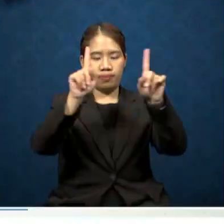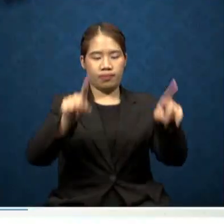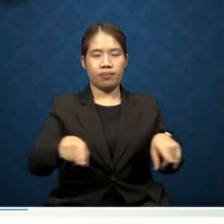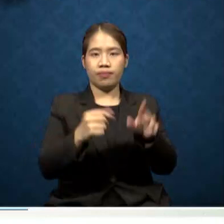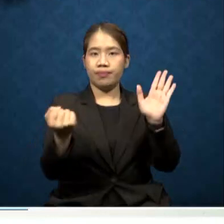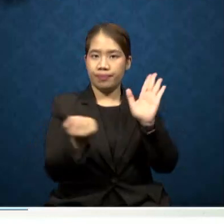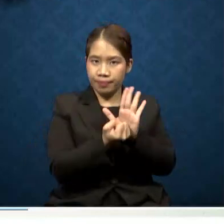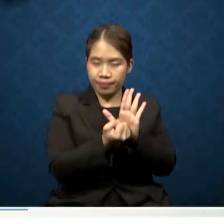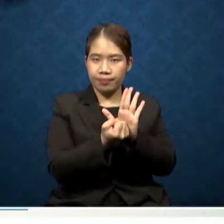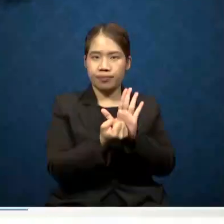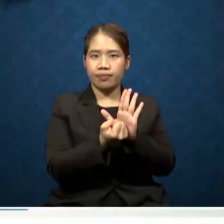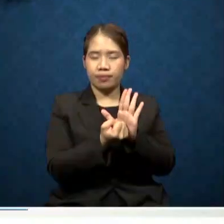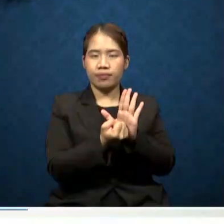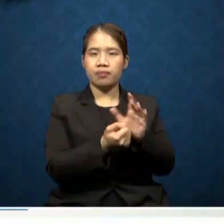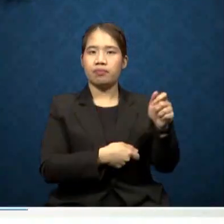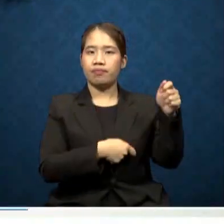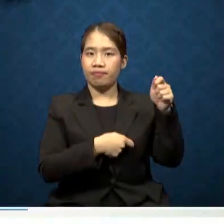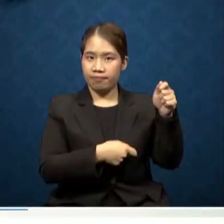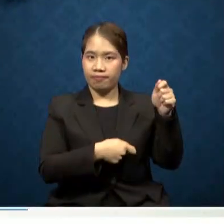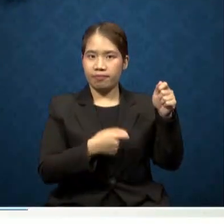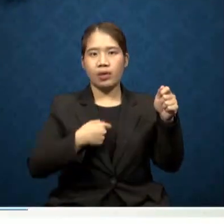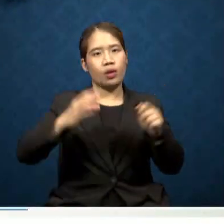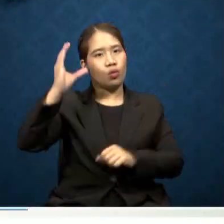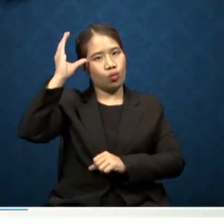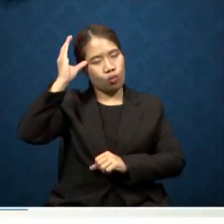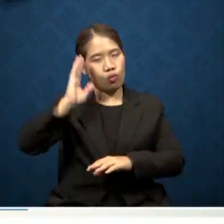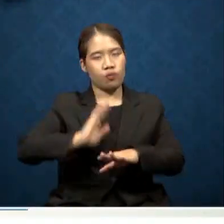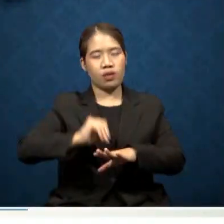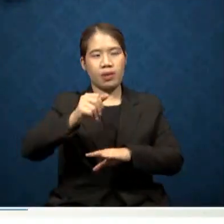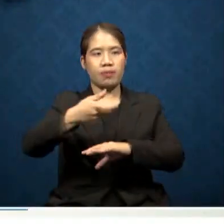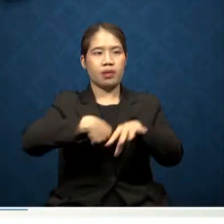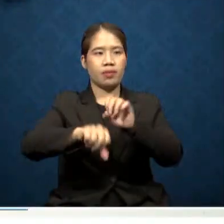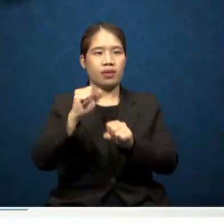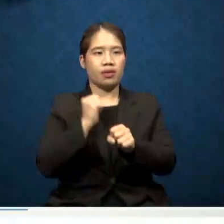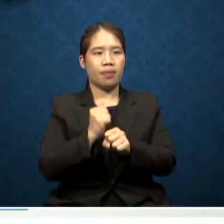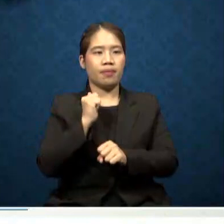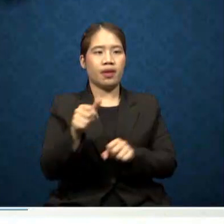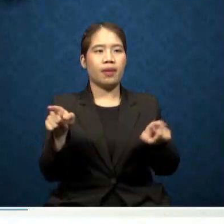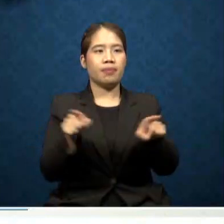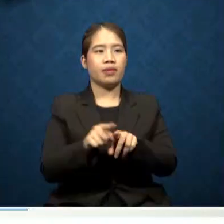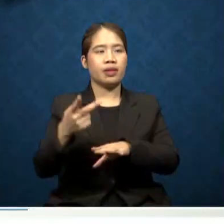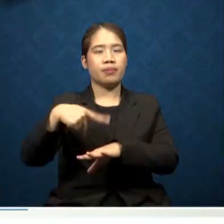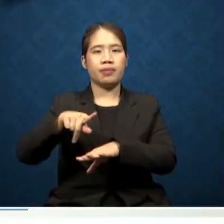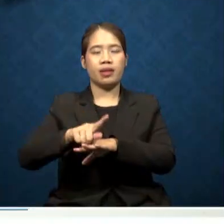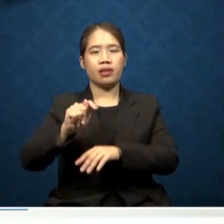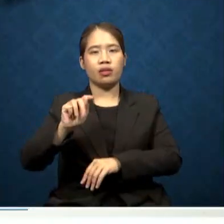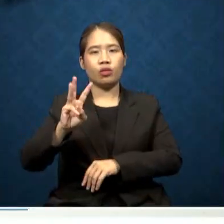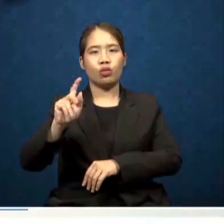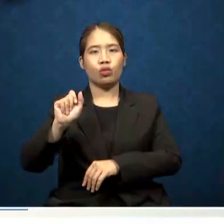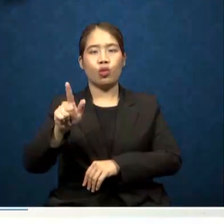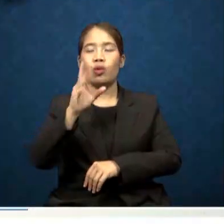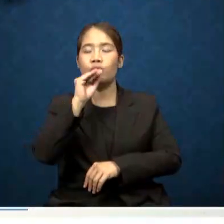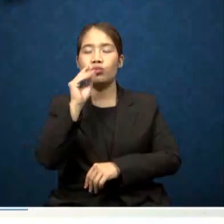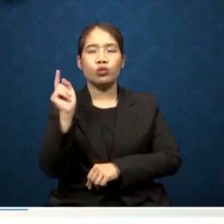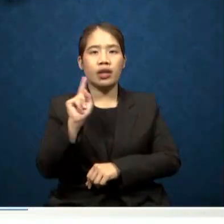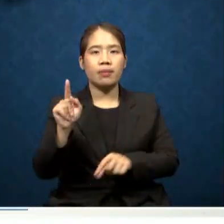ปริญญาบัตรเป็นเครื่องการันตีว่าเขามีความรู้ความสามารถนะเหมือนกับท่านประธานขออนุญาตเอ่ยนามท่านตรวงอชัยได้พูดว่า